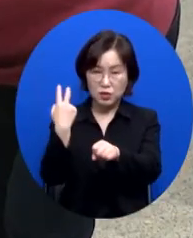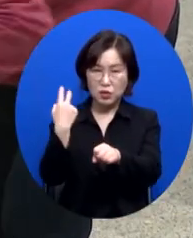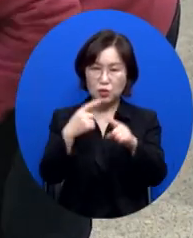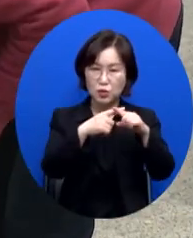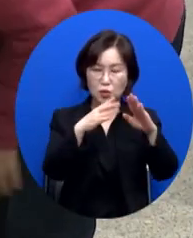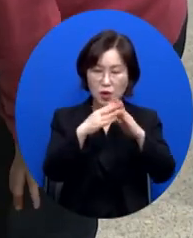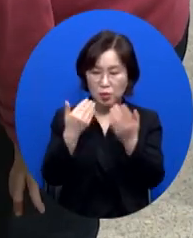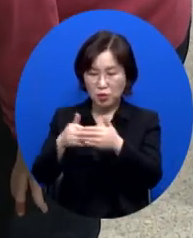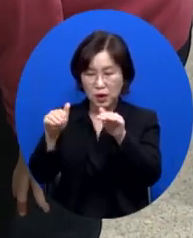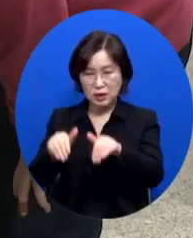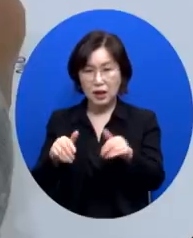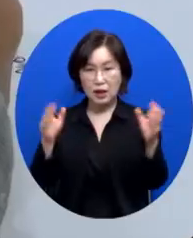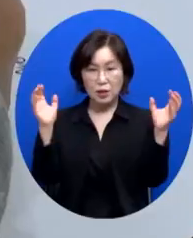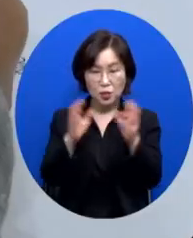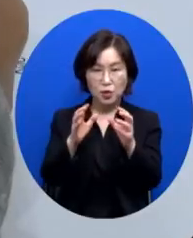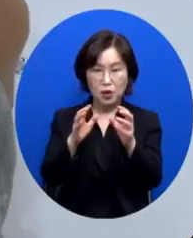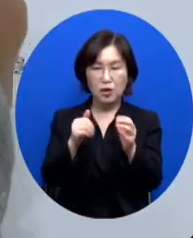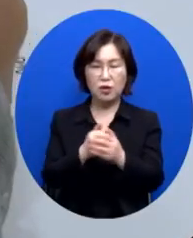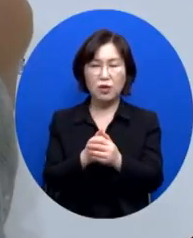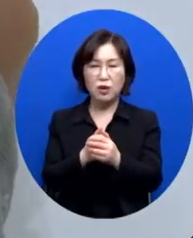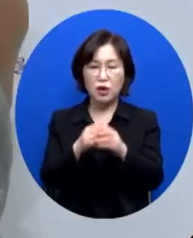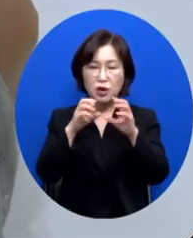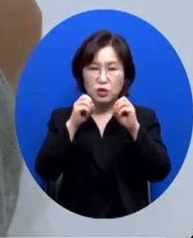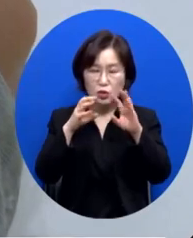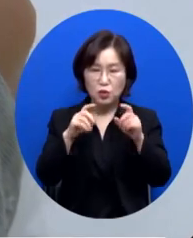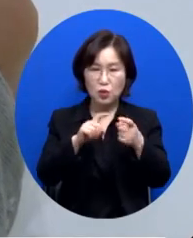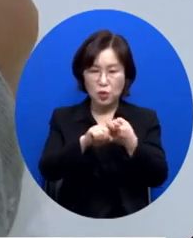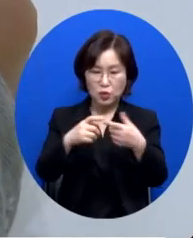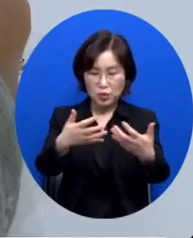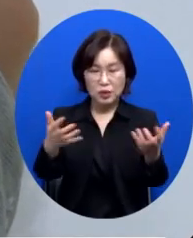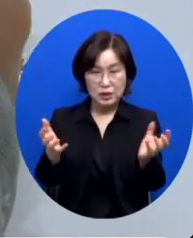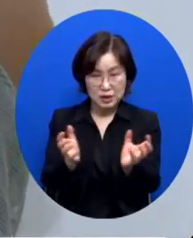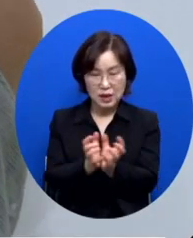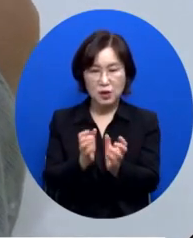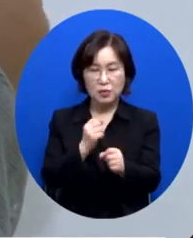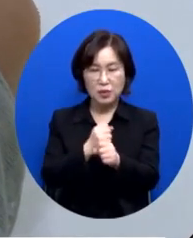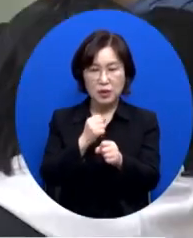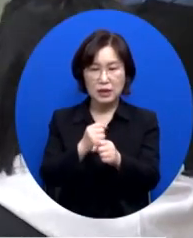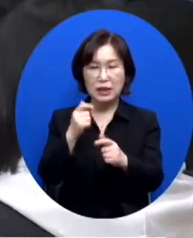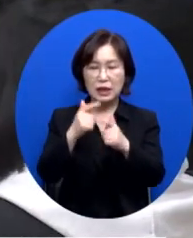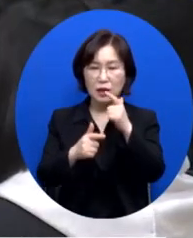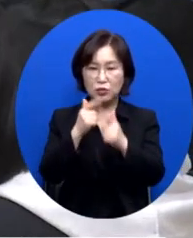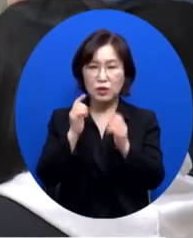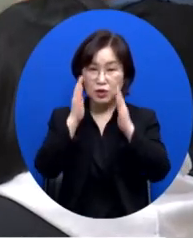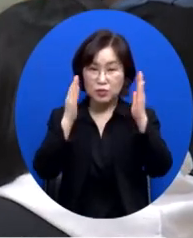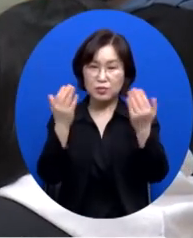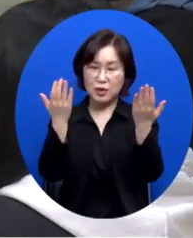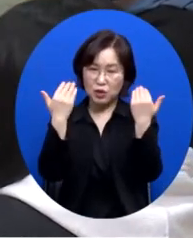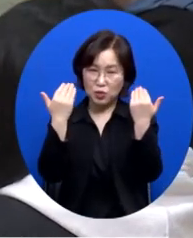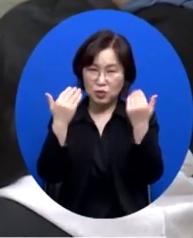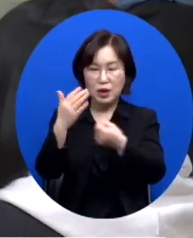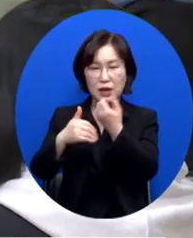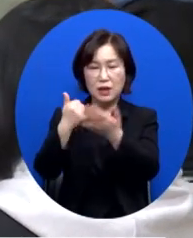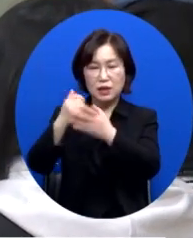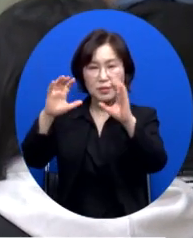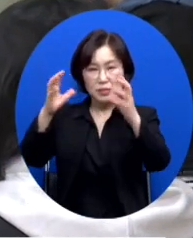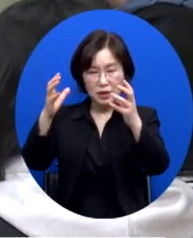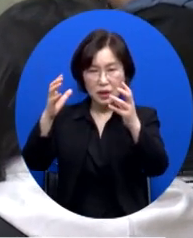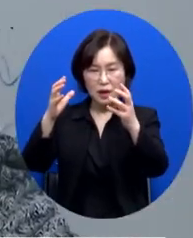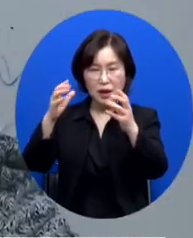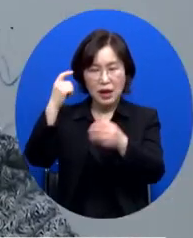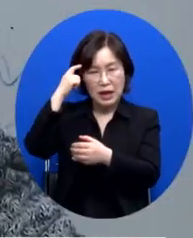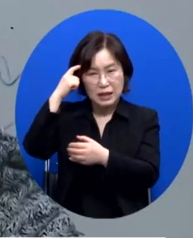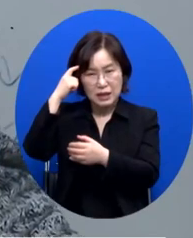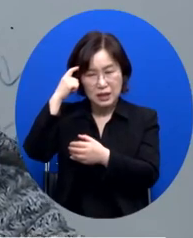교회와 목회자들이 함께하며 제주 선교 교육 공동체로 새롭게 출발한 제주 나무와 숲 학교는 하나님 나라의 가치를 주일